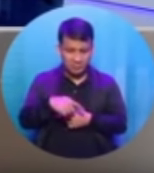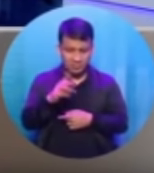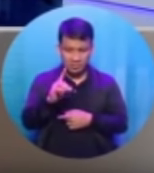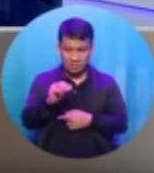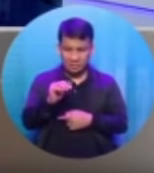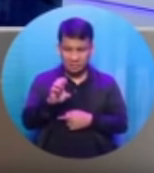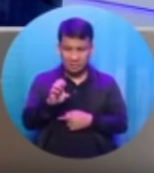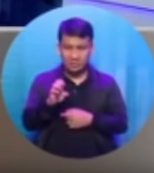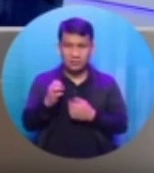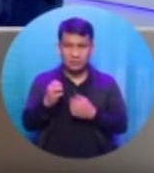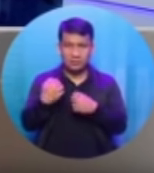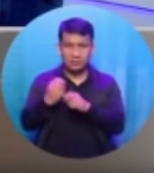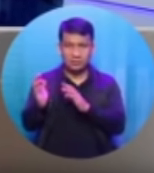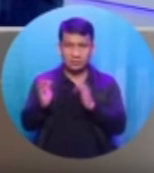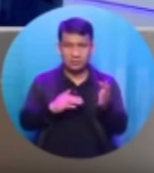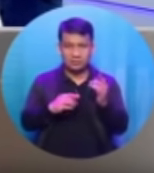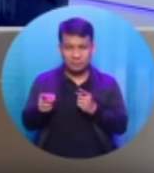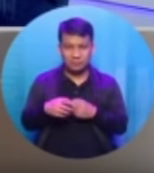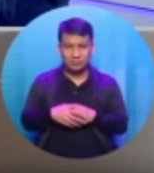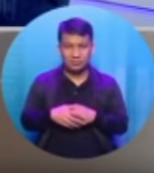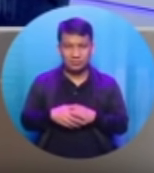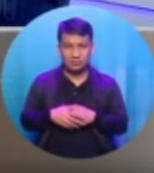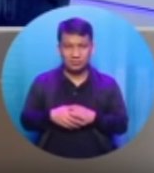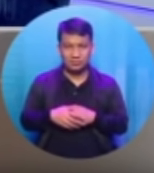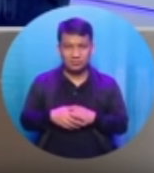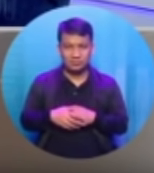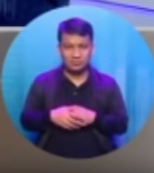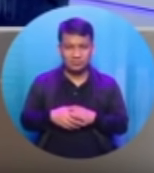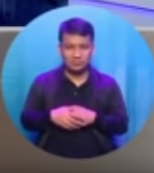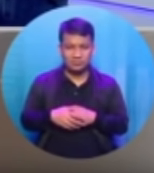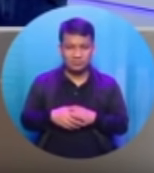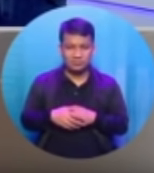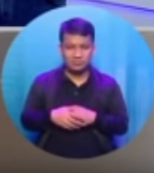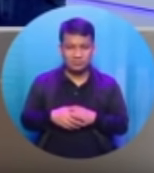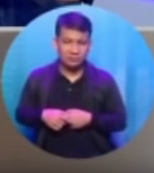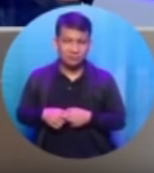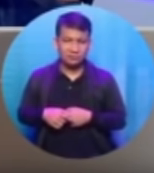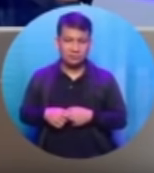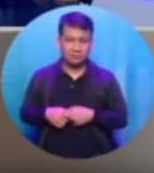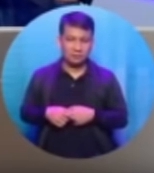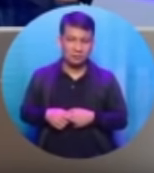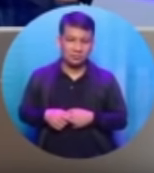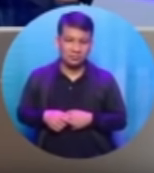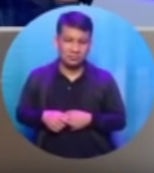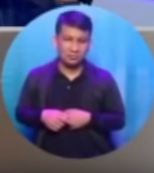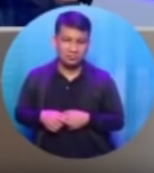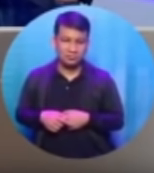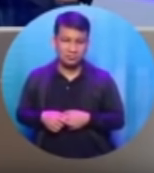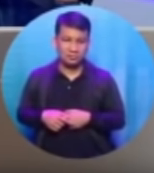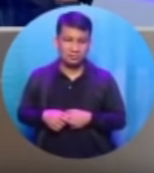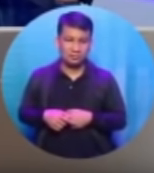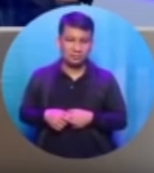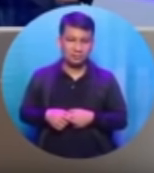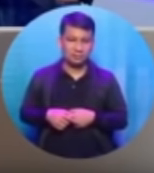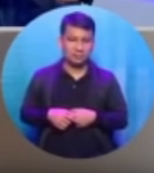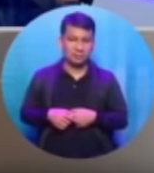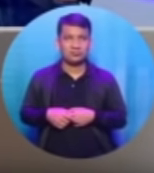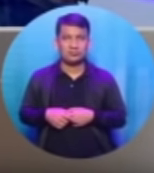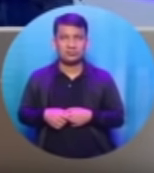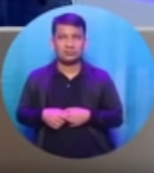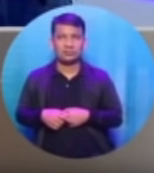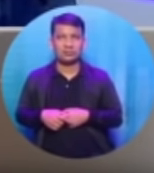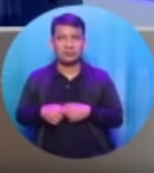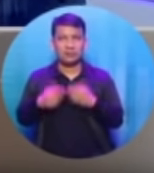Dole, inayos daw ng Dole, totoo? Hindi ko po sir alam. Kasi kahapon po, hindi ko po sir alam yung kung binayaran po nila